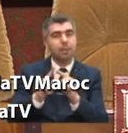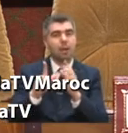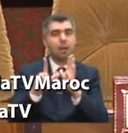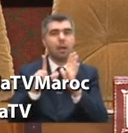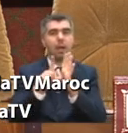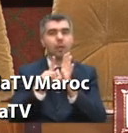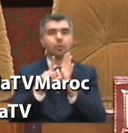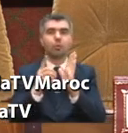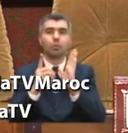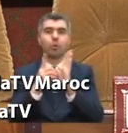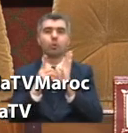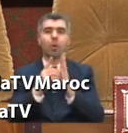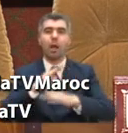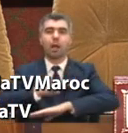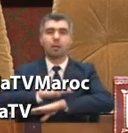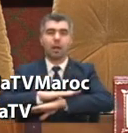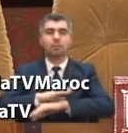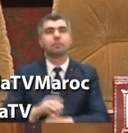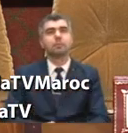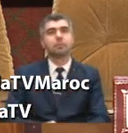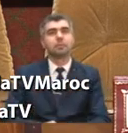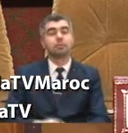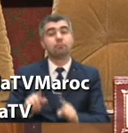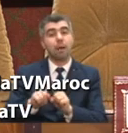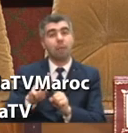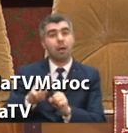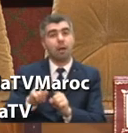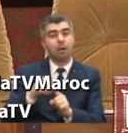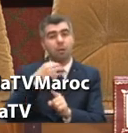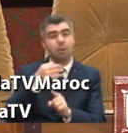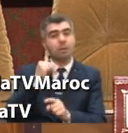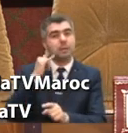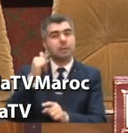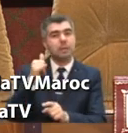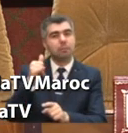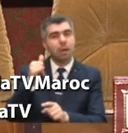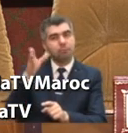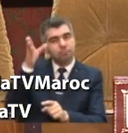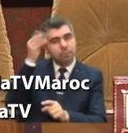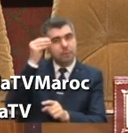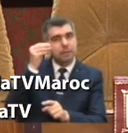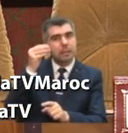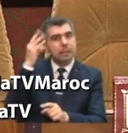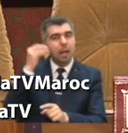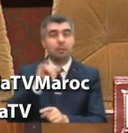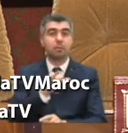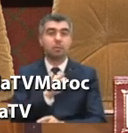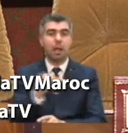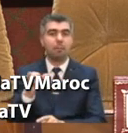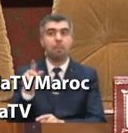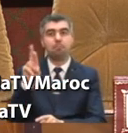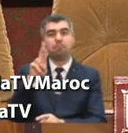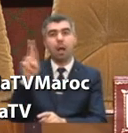للدستور. علينا كذلك أن نستحضر التوجيهات الملكية السامية السديدة التي